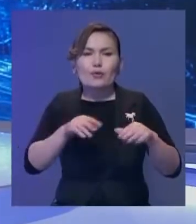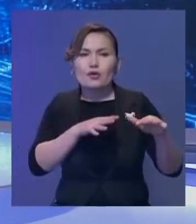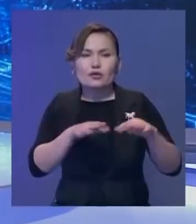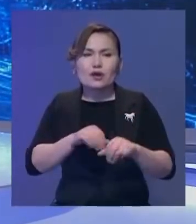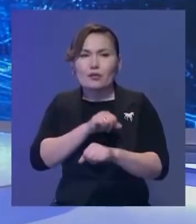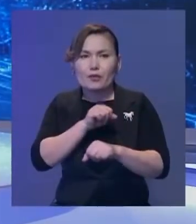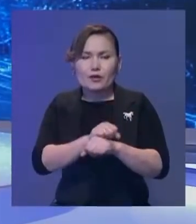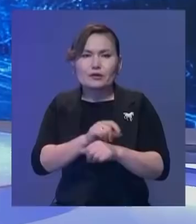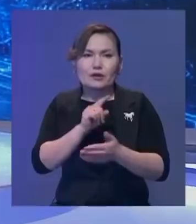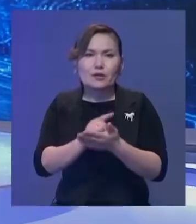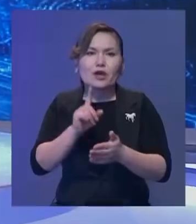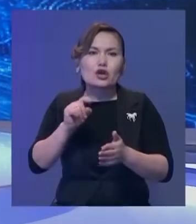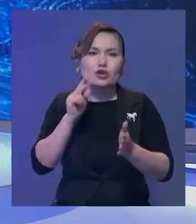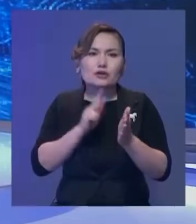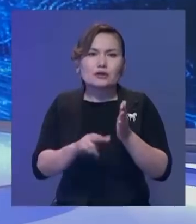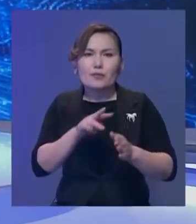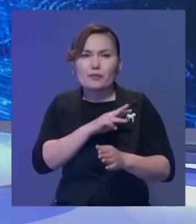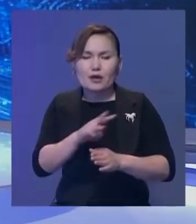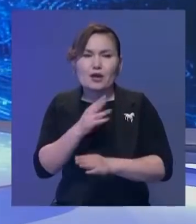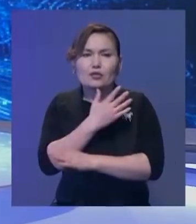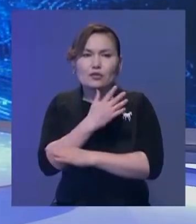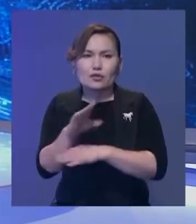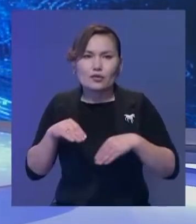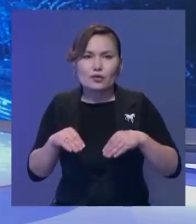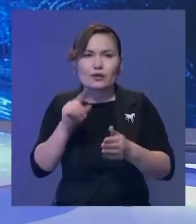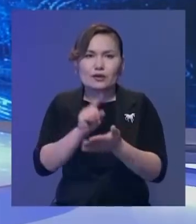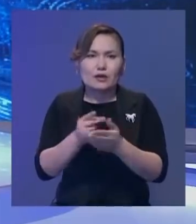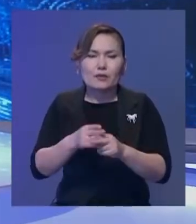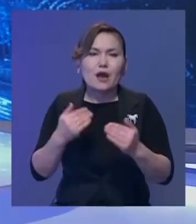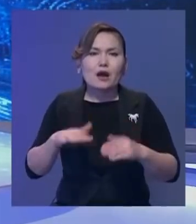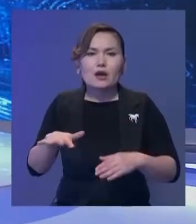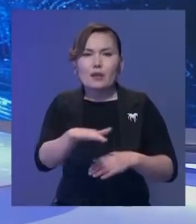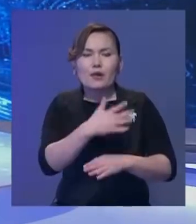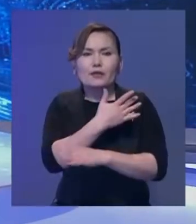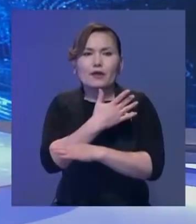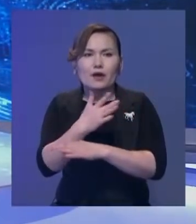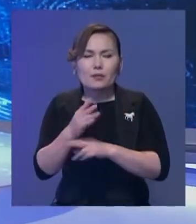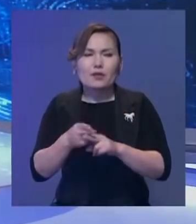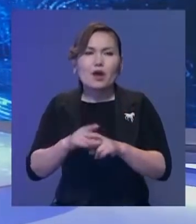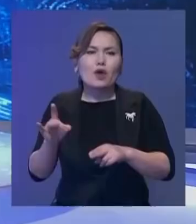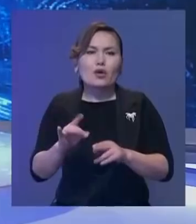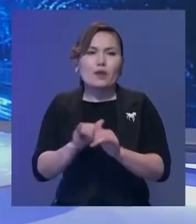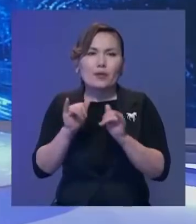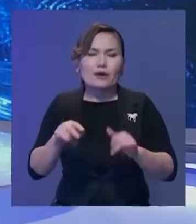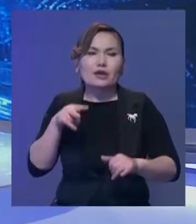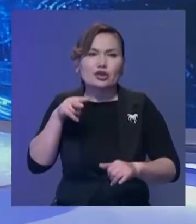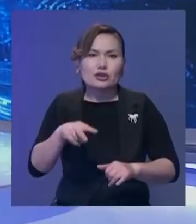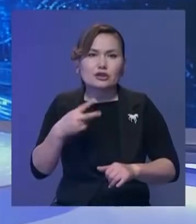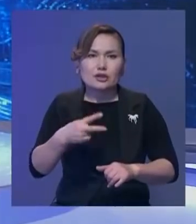кепкен ұлтанға 180 миллион түп сексеуіл көшеті егіледі. Қазір өңірдегі орман алқаптары көлемін ұлғайтудың